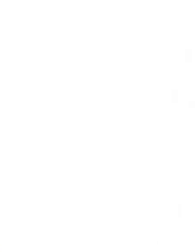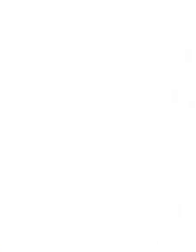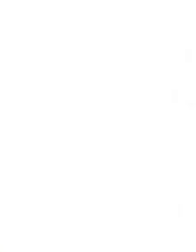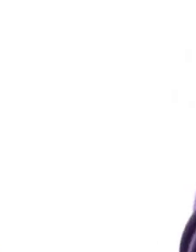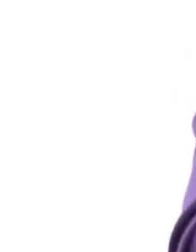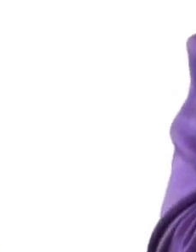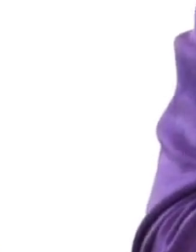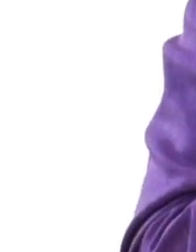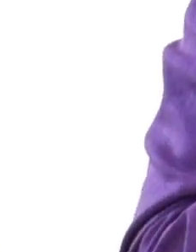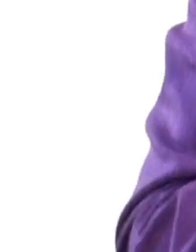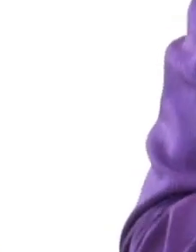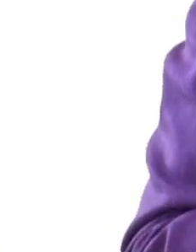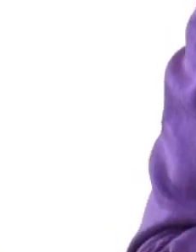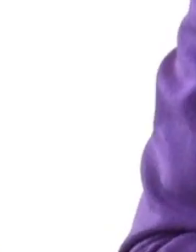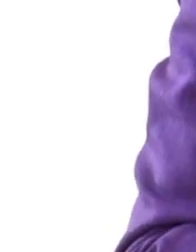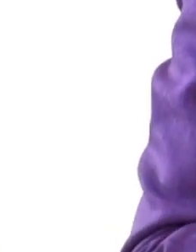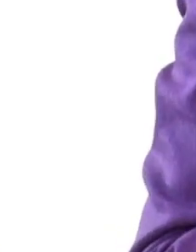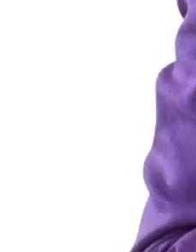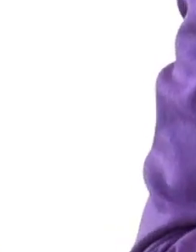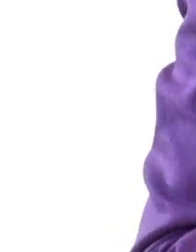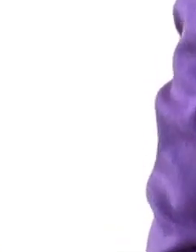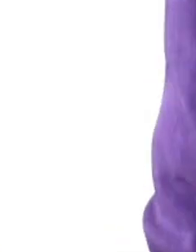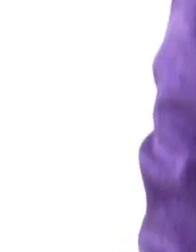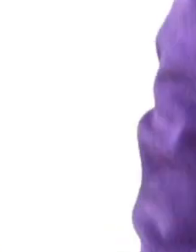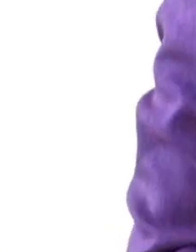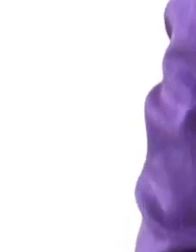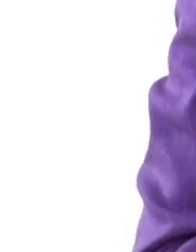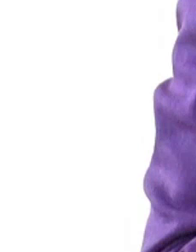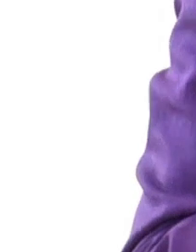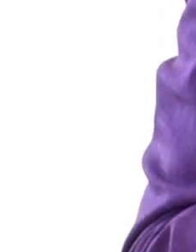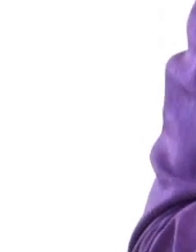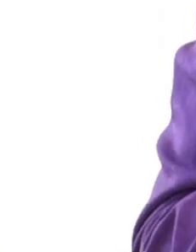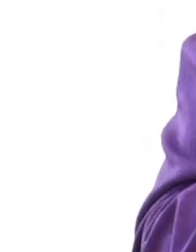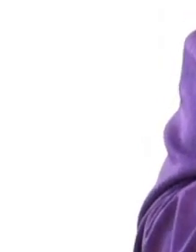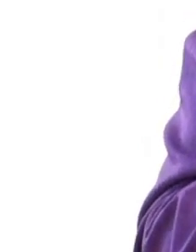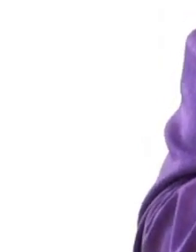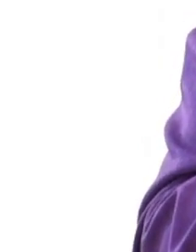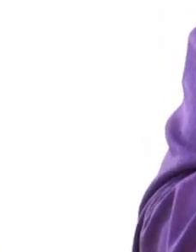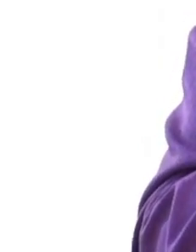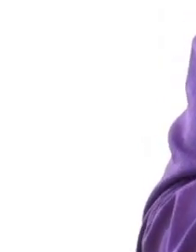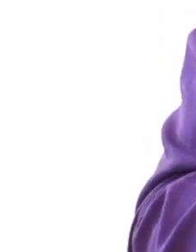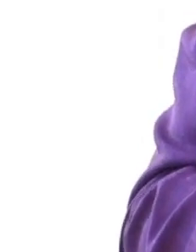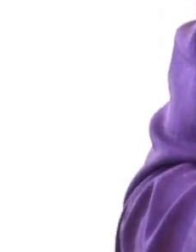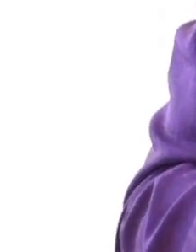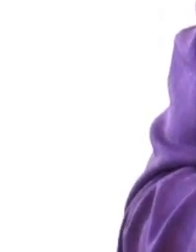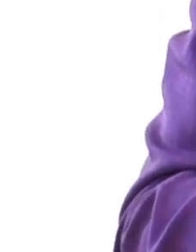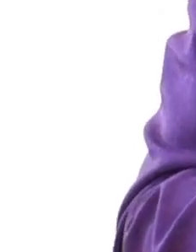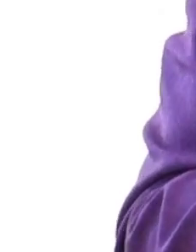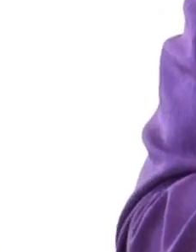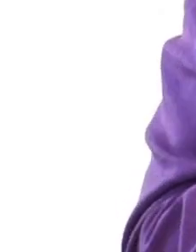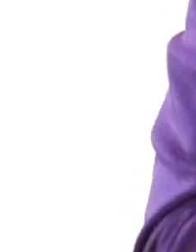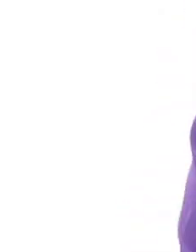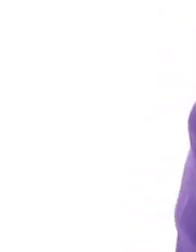Jeholam. Ale mudhamaki wa Israeli. The ninth king. Na hida yonene okwari nadho. Ya